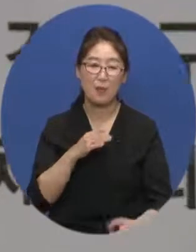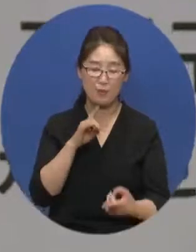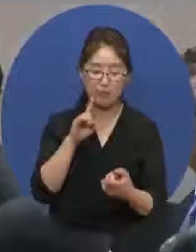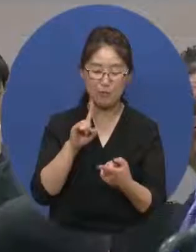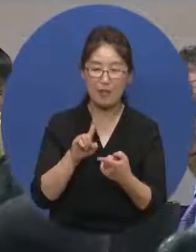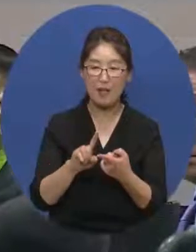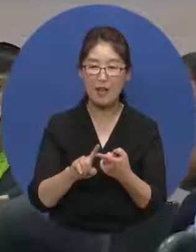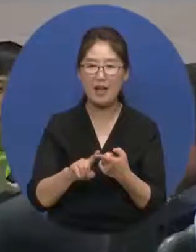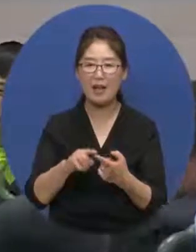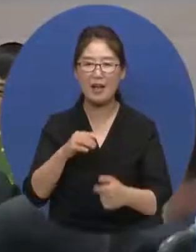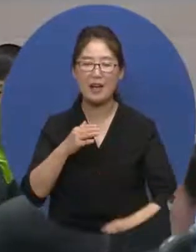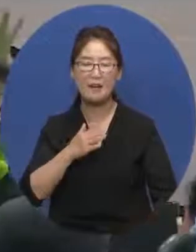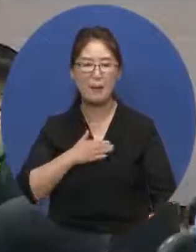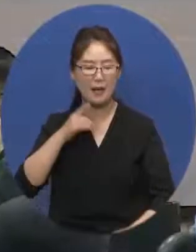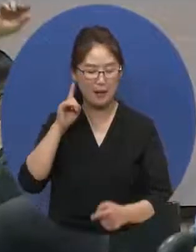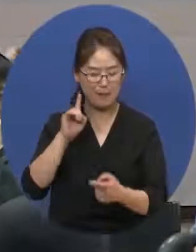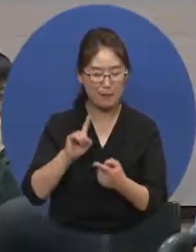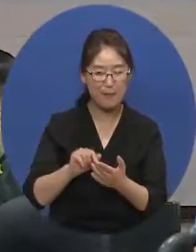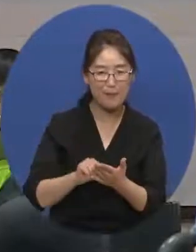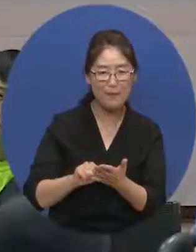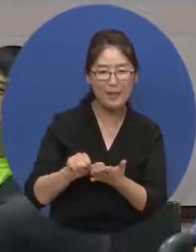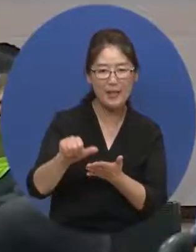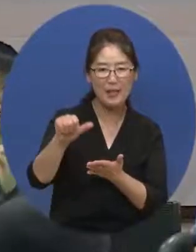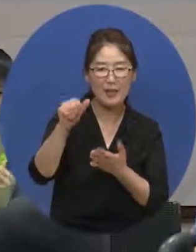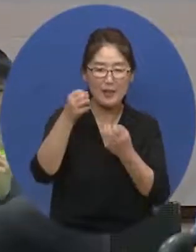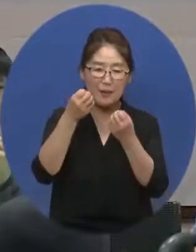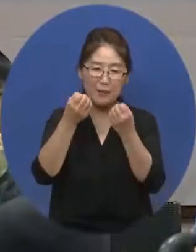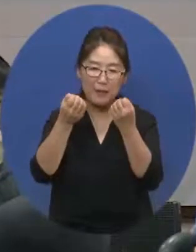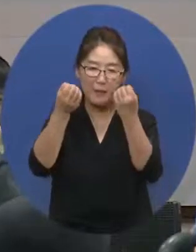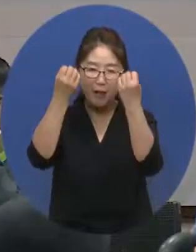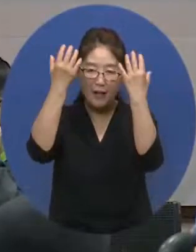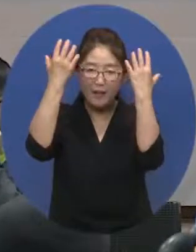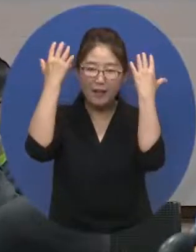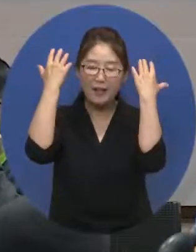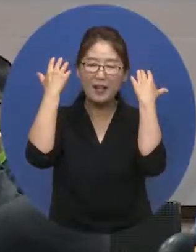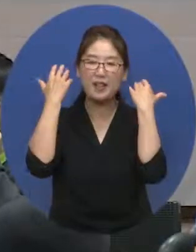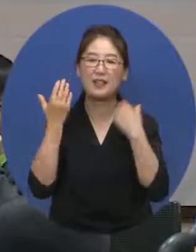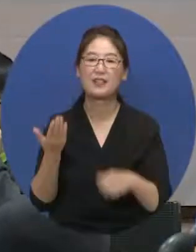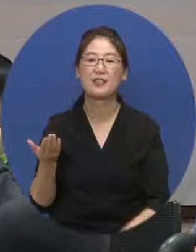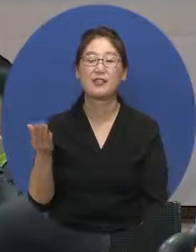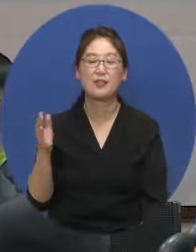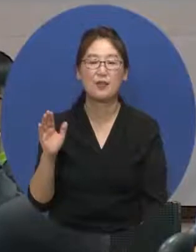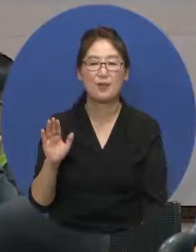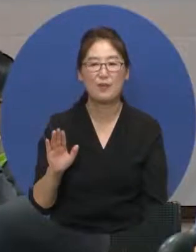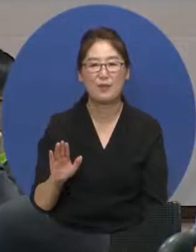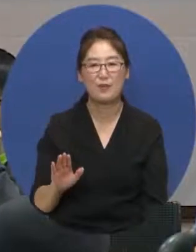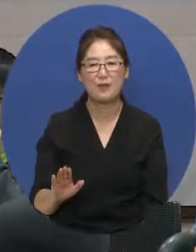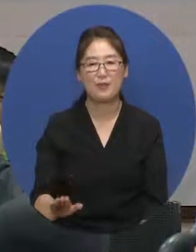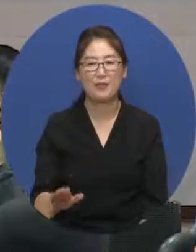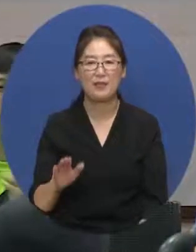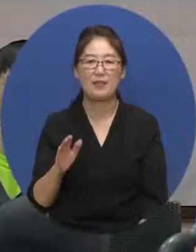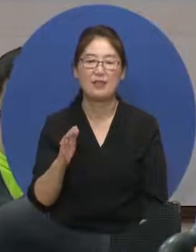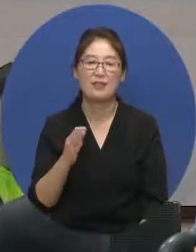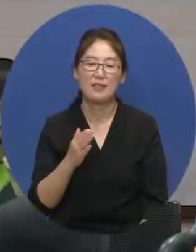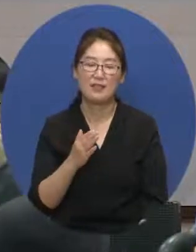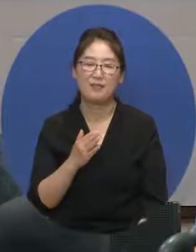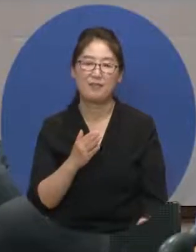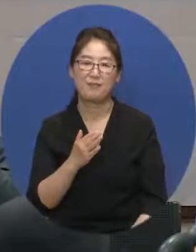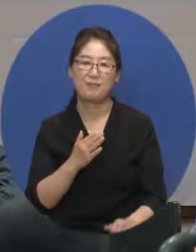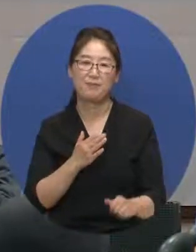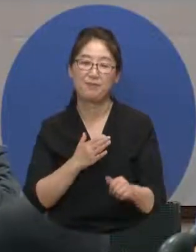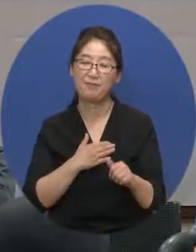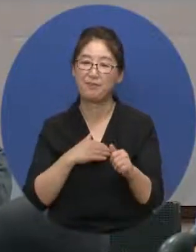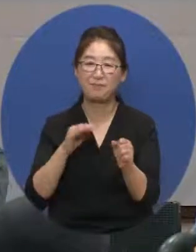이대로 날 지워도 이대로 날 잊혀도